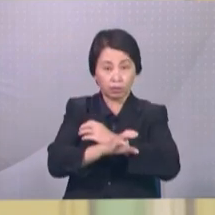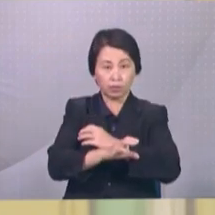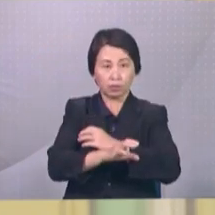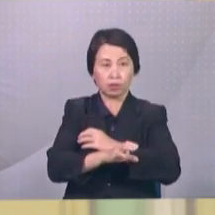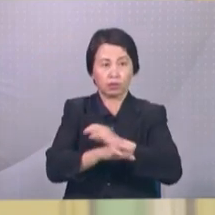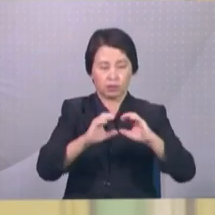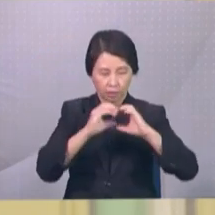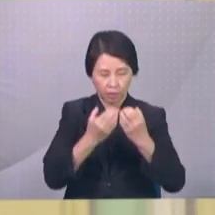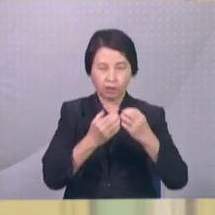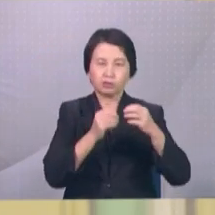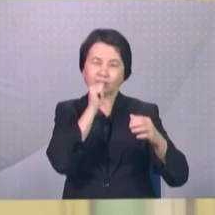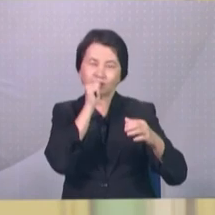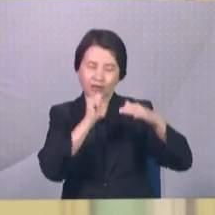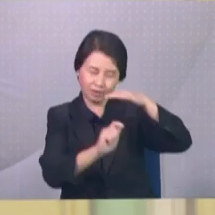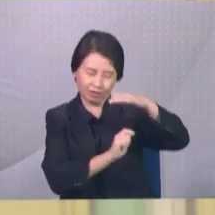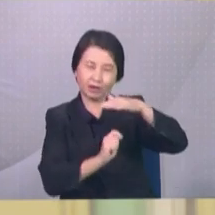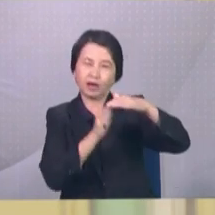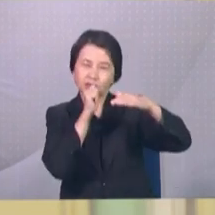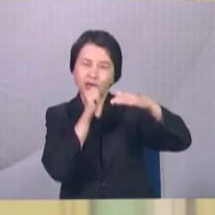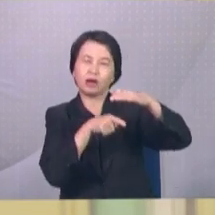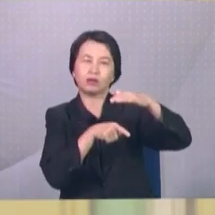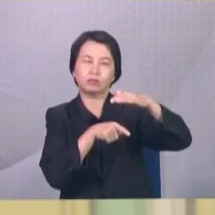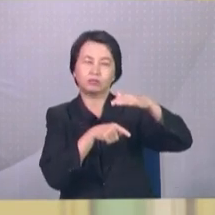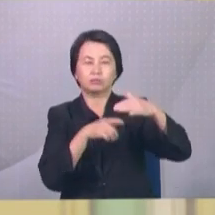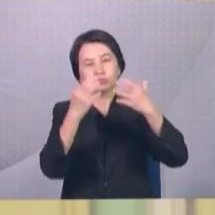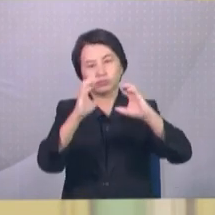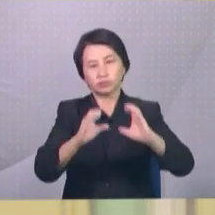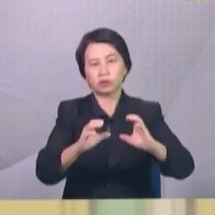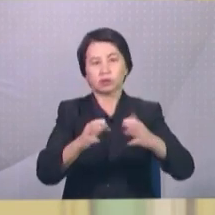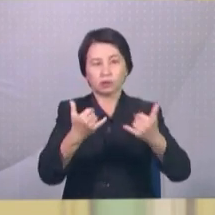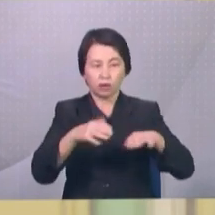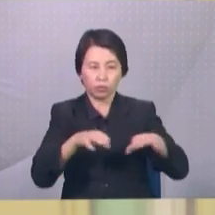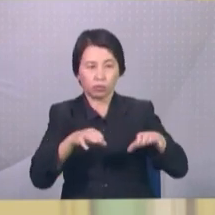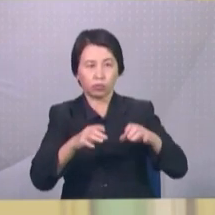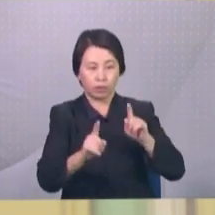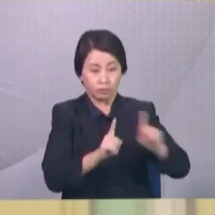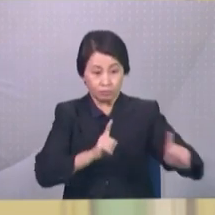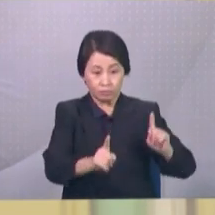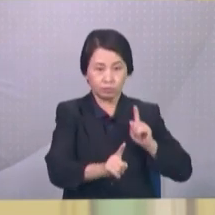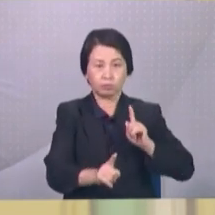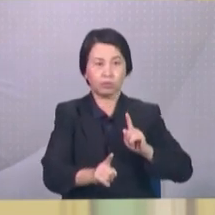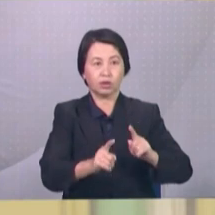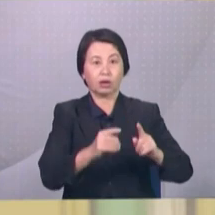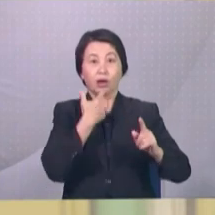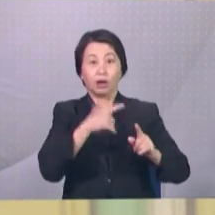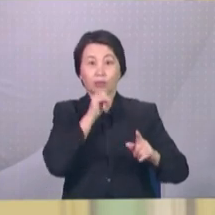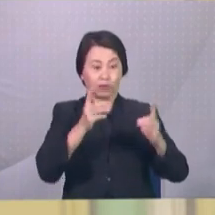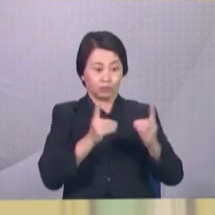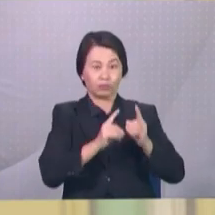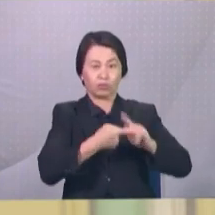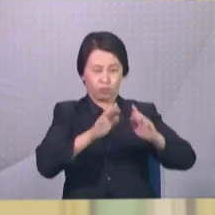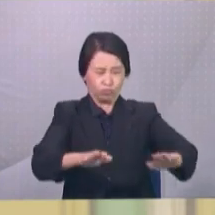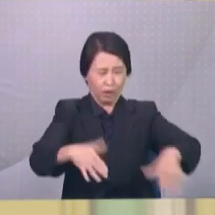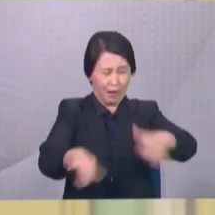peringkat kelas yang tadika ini sebagai contoh adalah kaedah nak lakukan penjarakan sosial. Lama tak jumpa kawan-kawan ni, lama tak